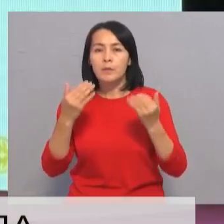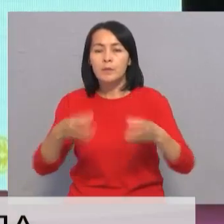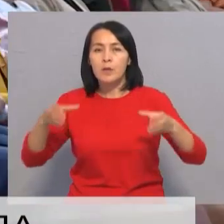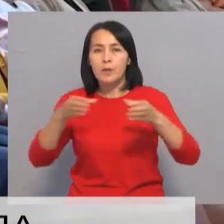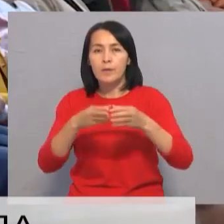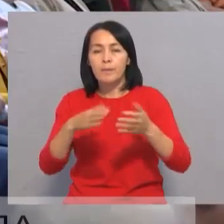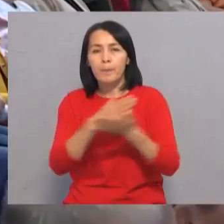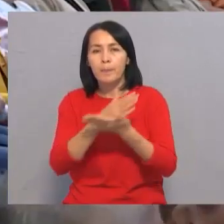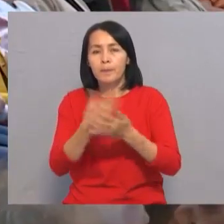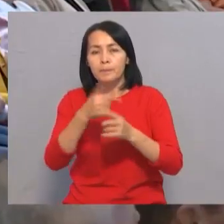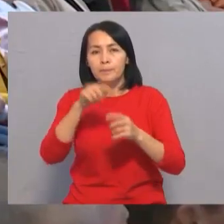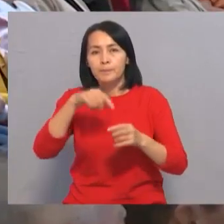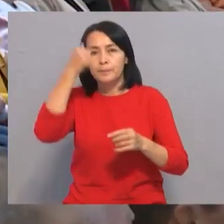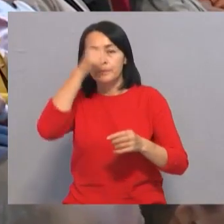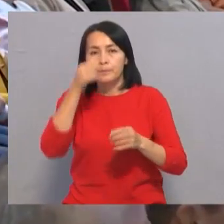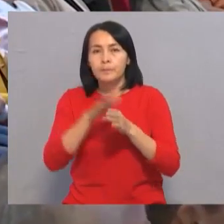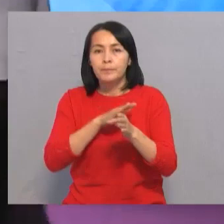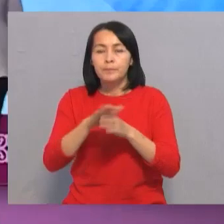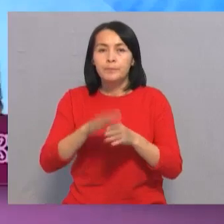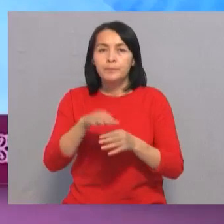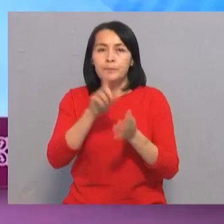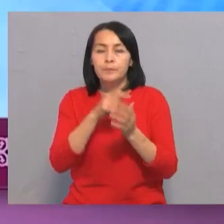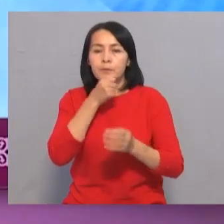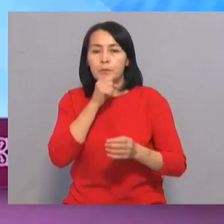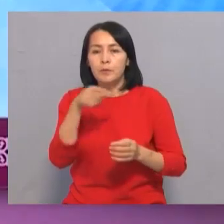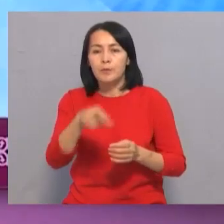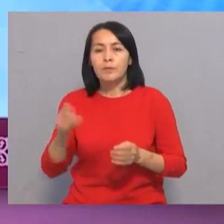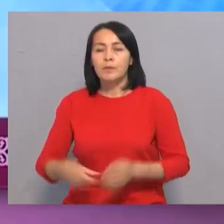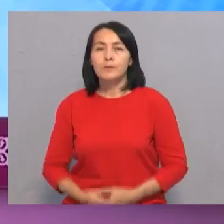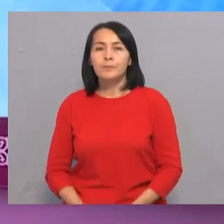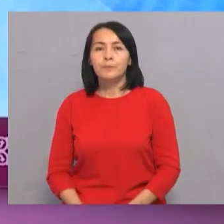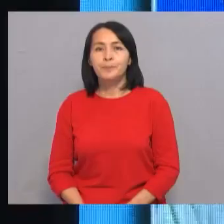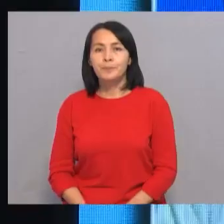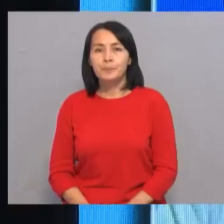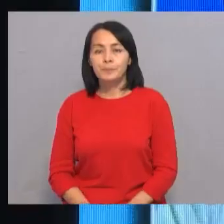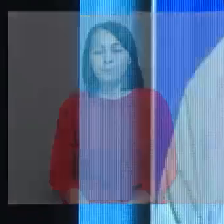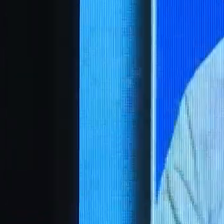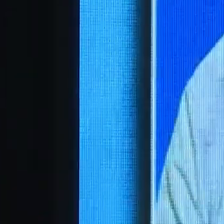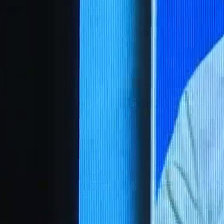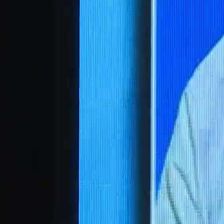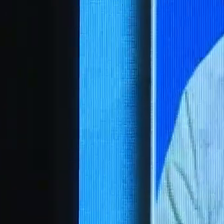группы сотрудников, которым в этом году исполняется пенсионный возраст. Айжан Арапова, Алмазы Набекула, новости.